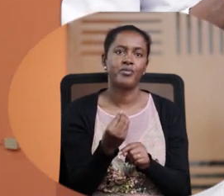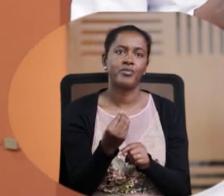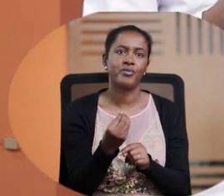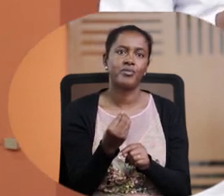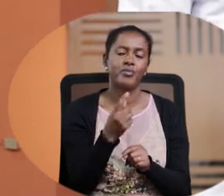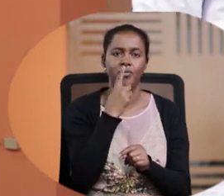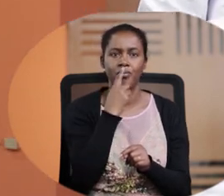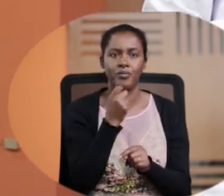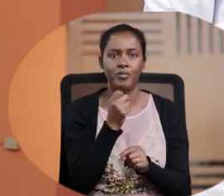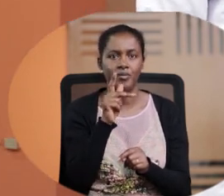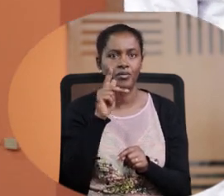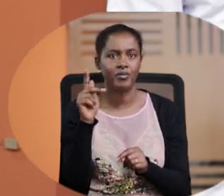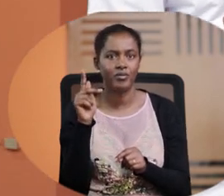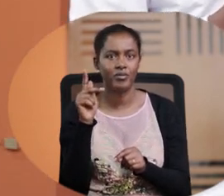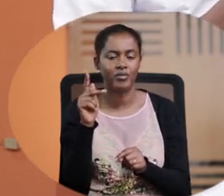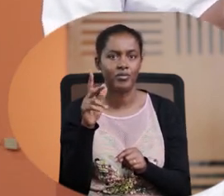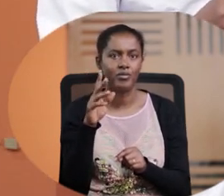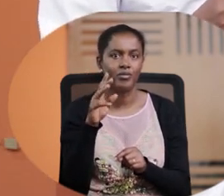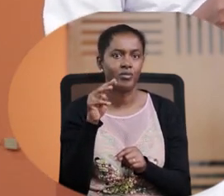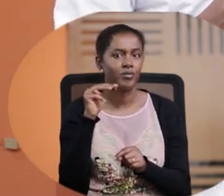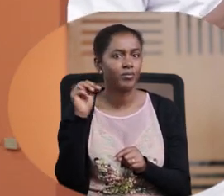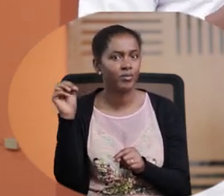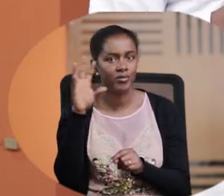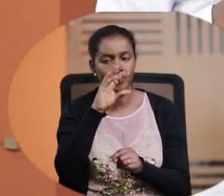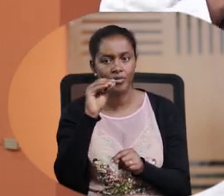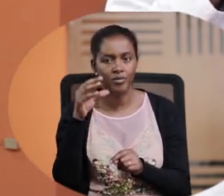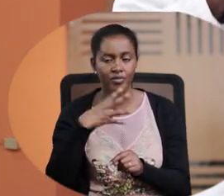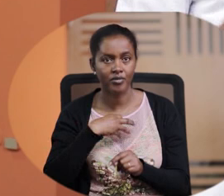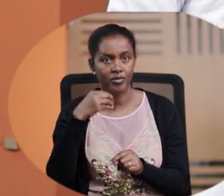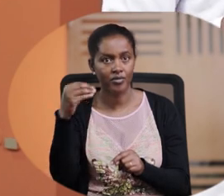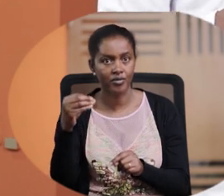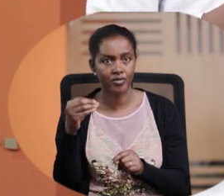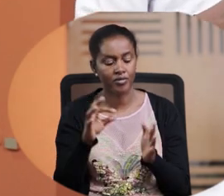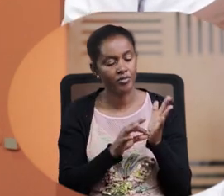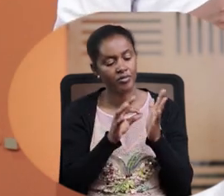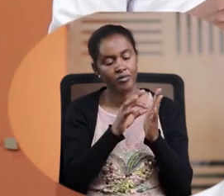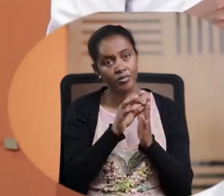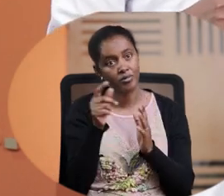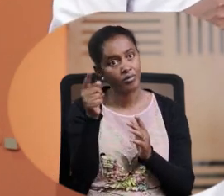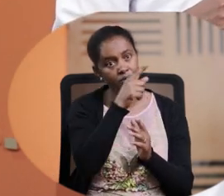dibanta digram kello dibanta soddoma magari safi dibanta afurtama adi diban